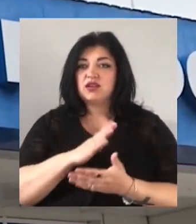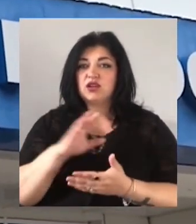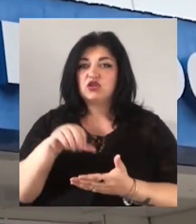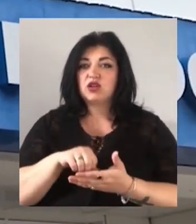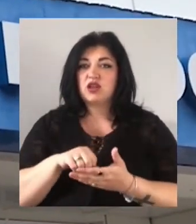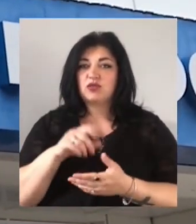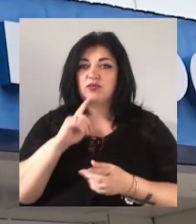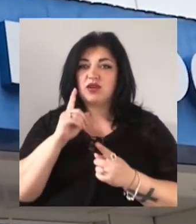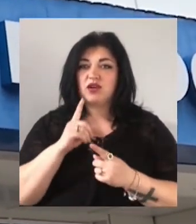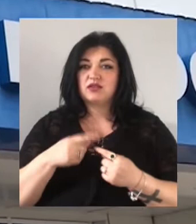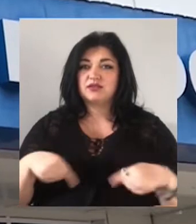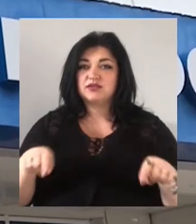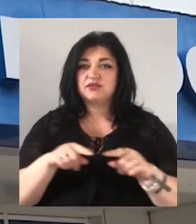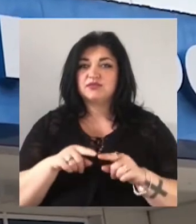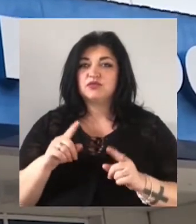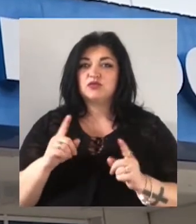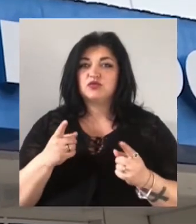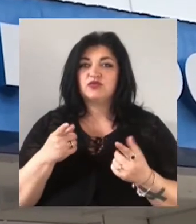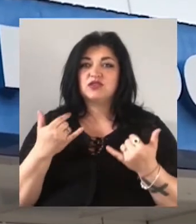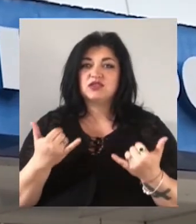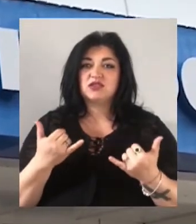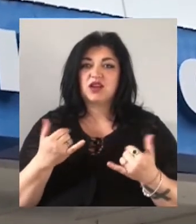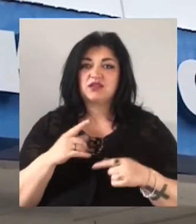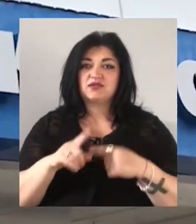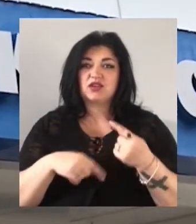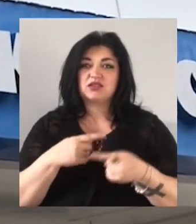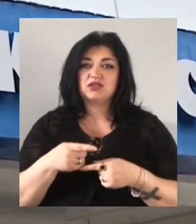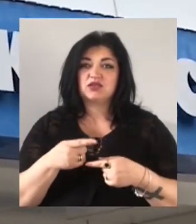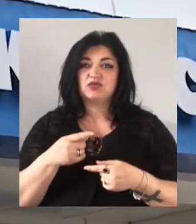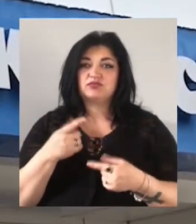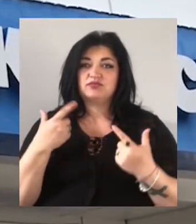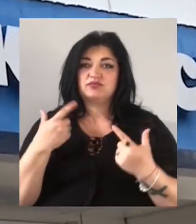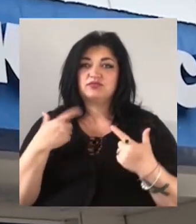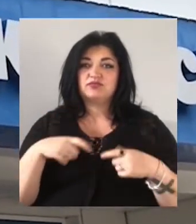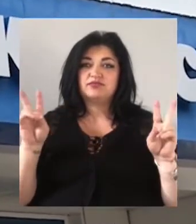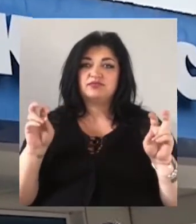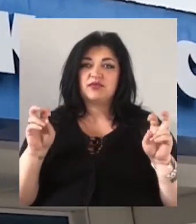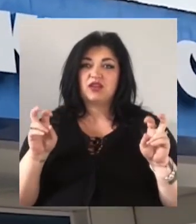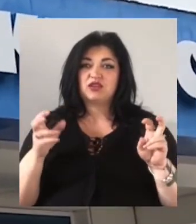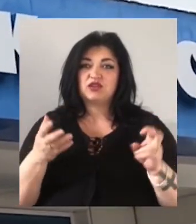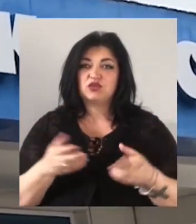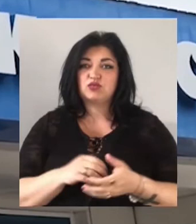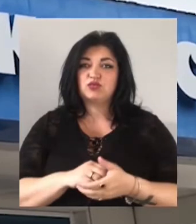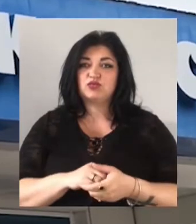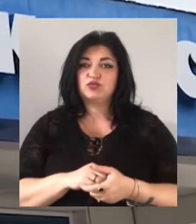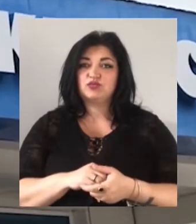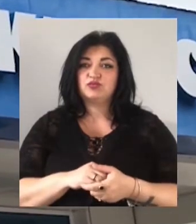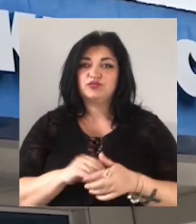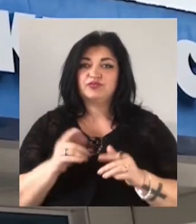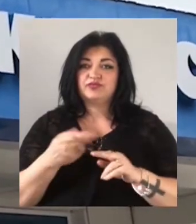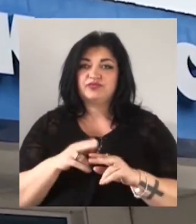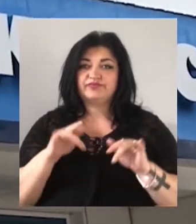тому він зараз внаслідок державного статусу відійшов від цих справ і управління здійснюється іншими